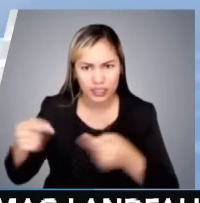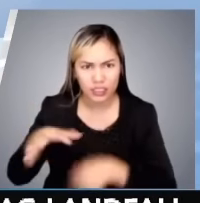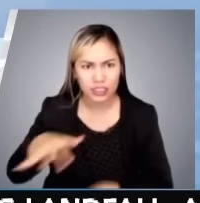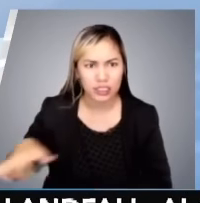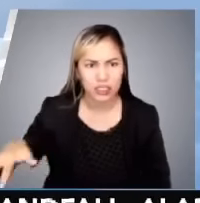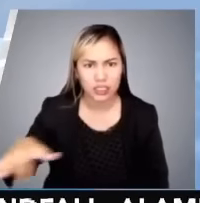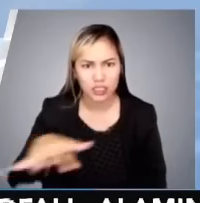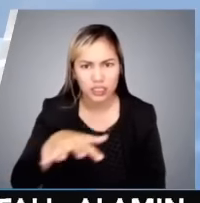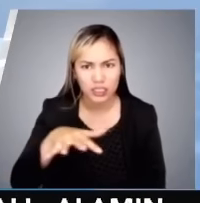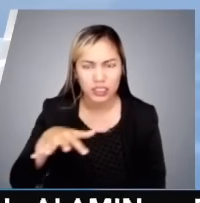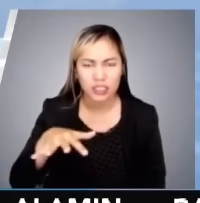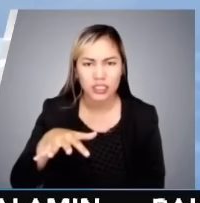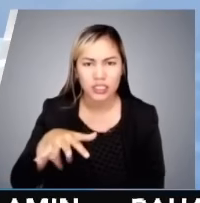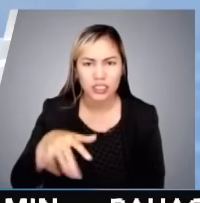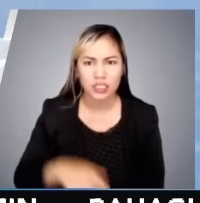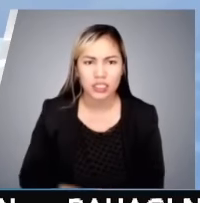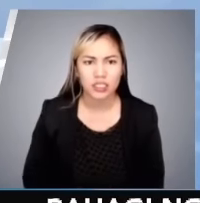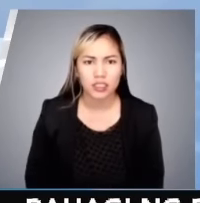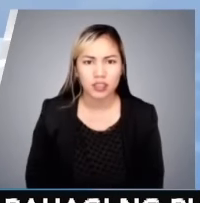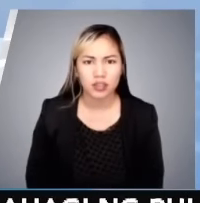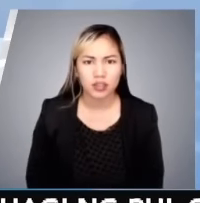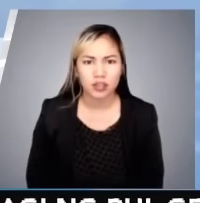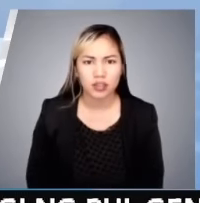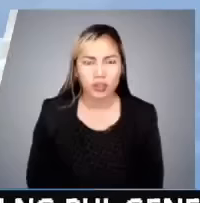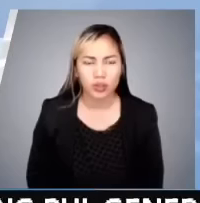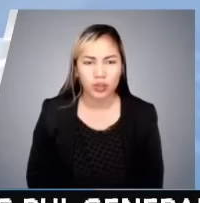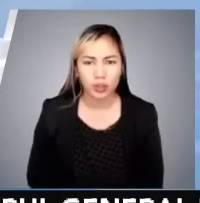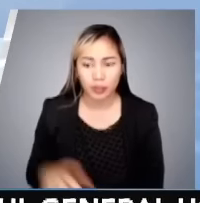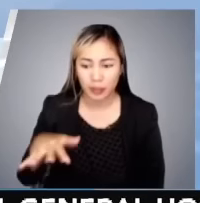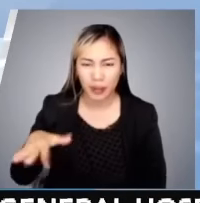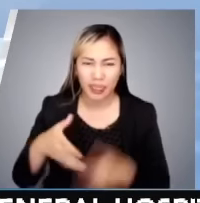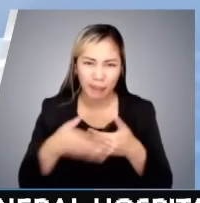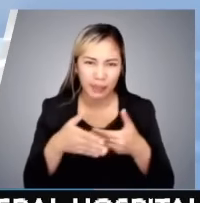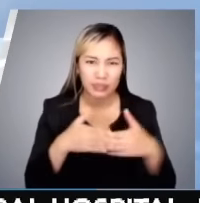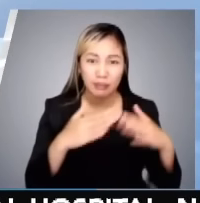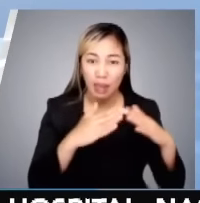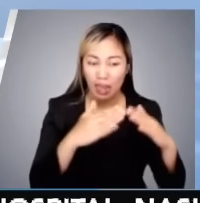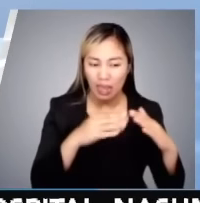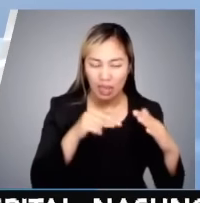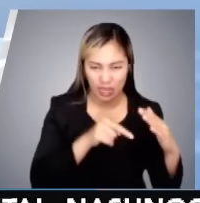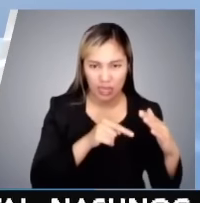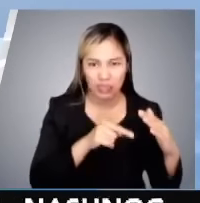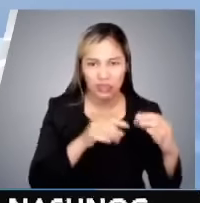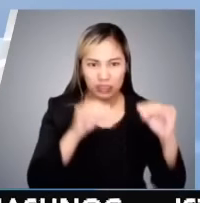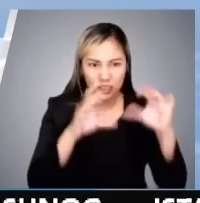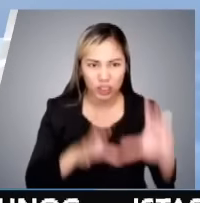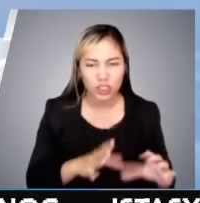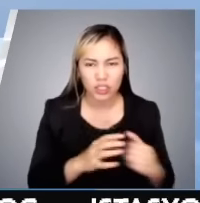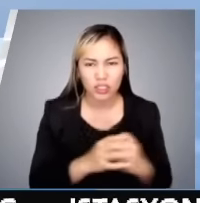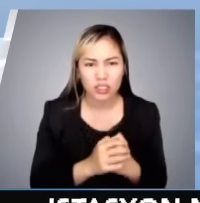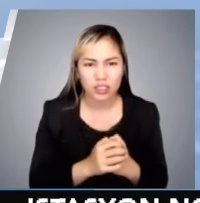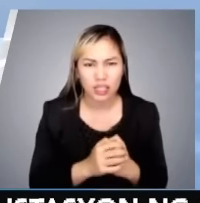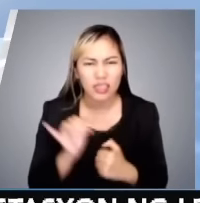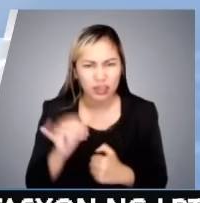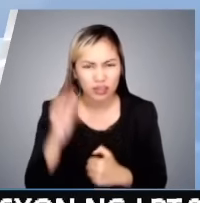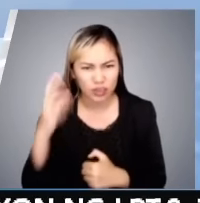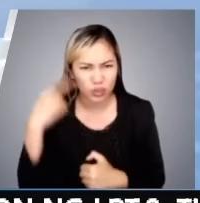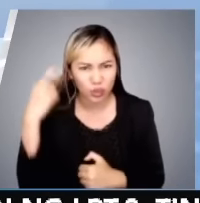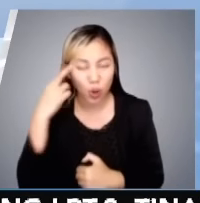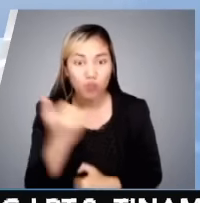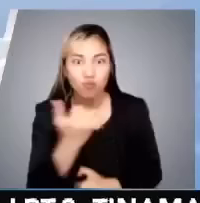hospital lug adj lugar ng